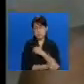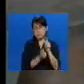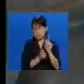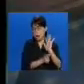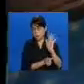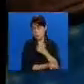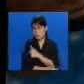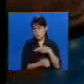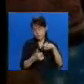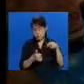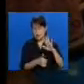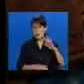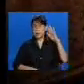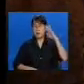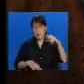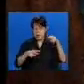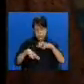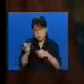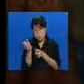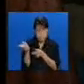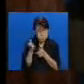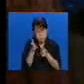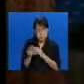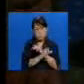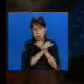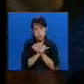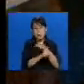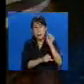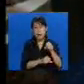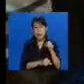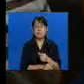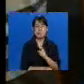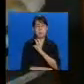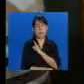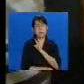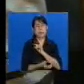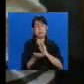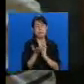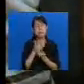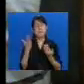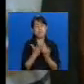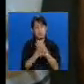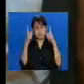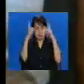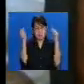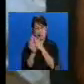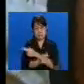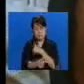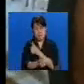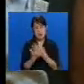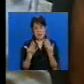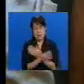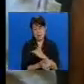ารพรานที่เคยทำหน้าที่ลาดตระเวนในพื้นที่เสี่ยงอันตรายในระยะนี้ต้องทำหน้าที่พยาบาลไปด้วยหากเข้าไปในหมู่บ้